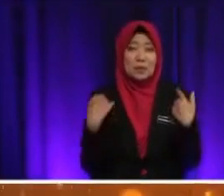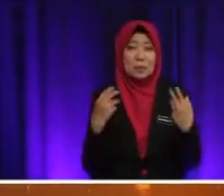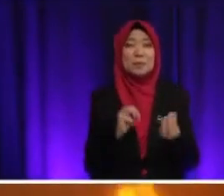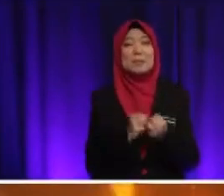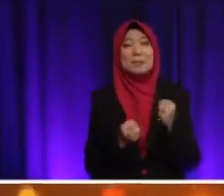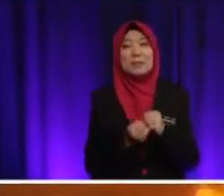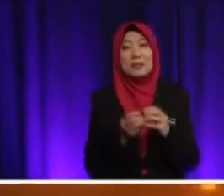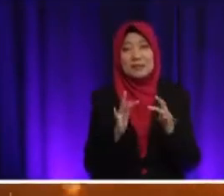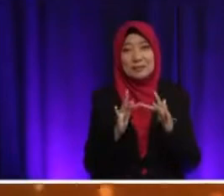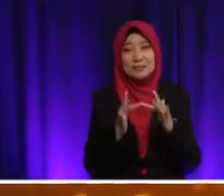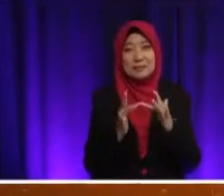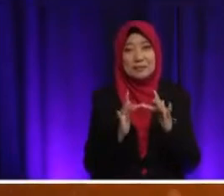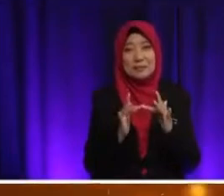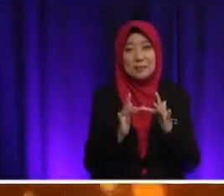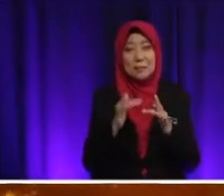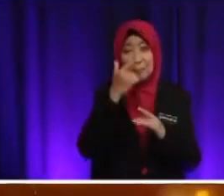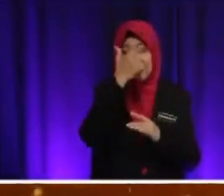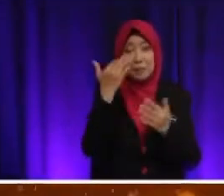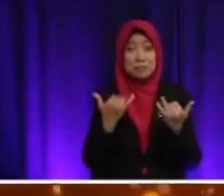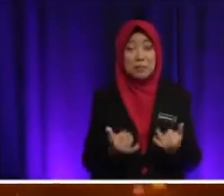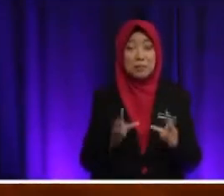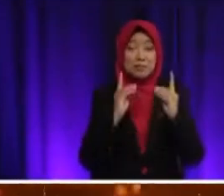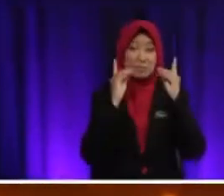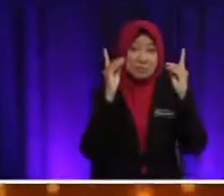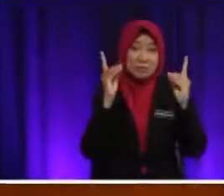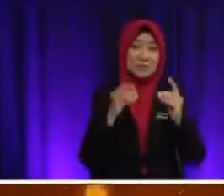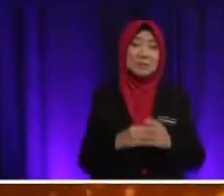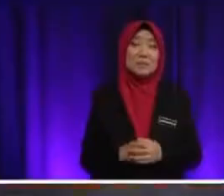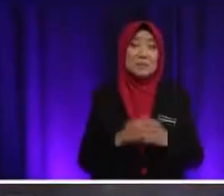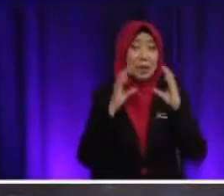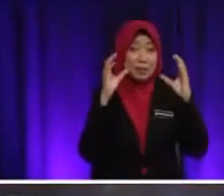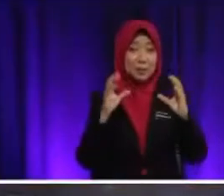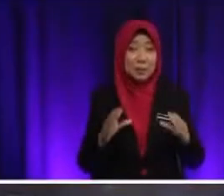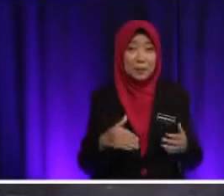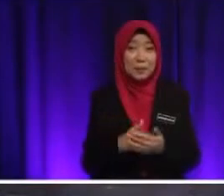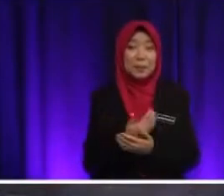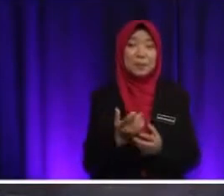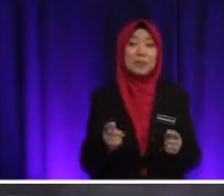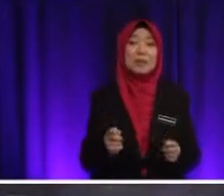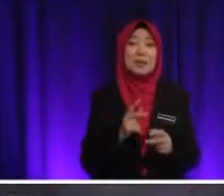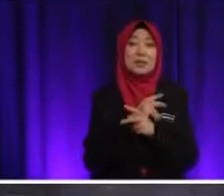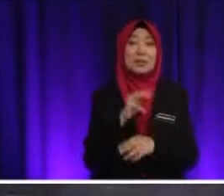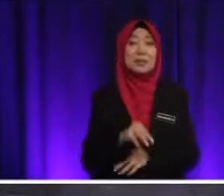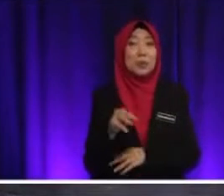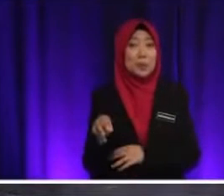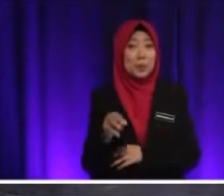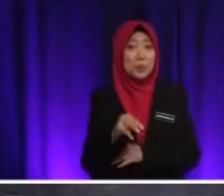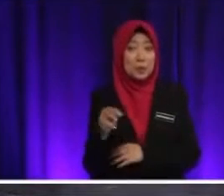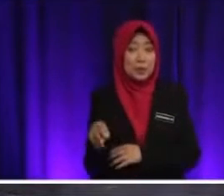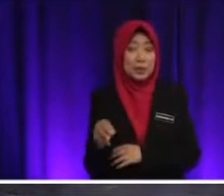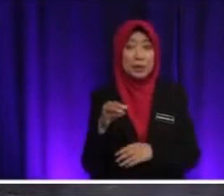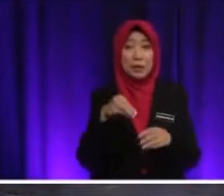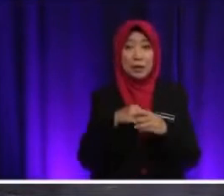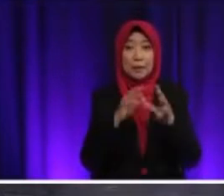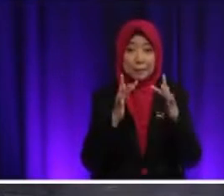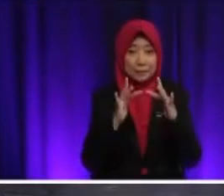itulah. Sekarang ini bila pendidikan, norma baru. Okey. Baik, terima kasih kepada murid-murid kita di talian dan juga